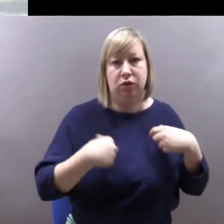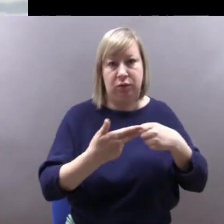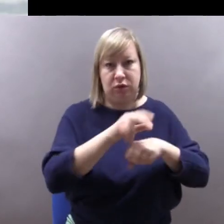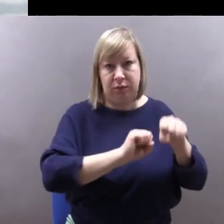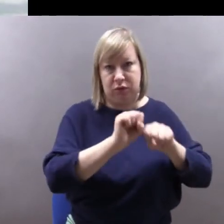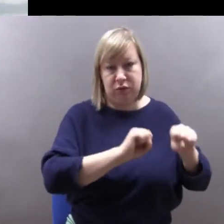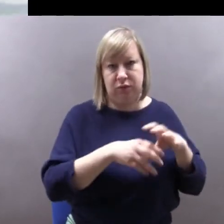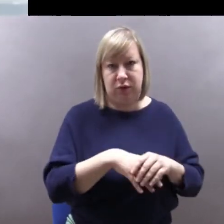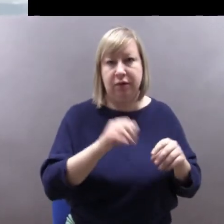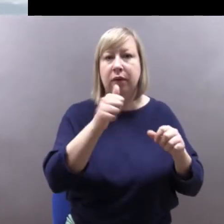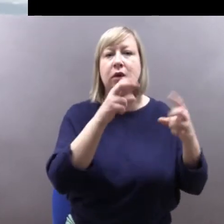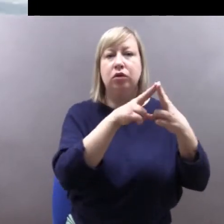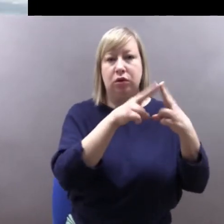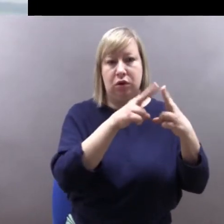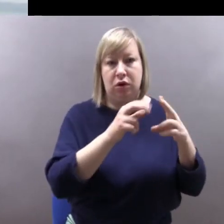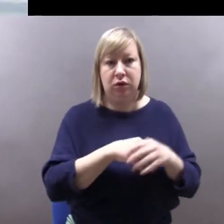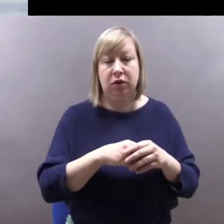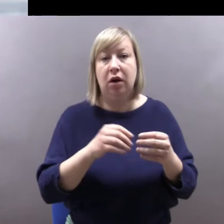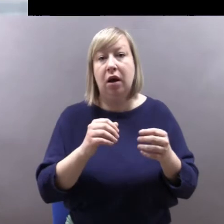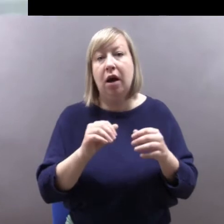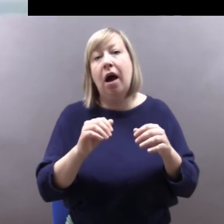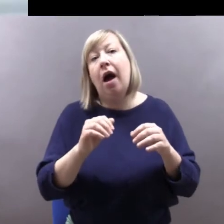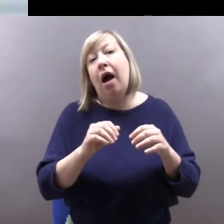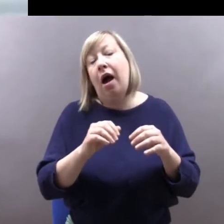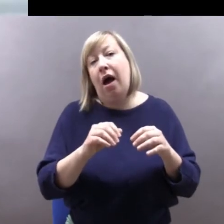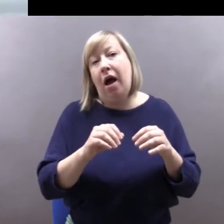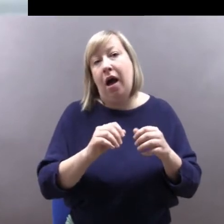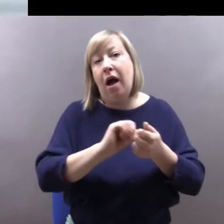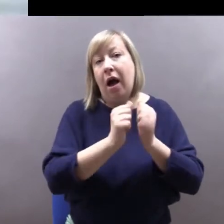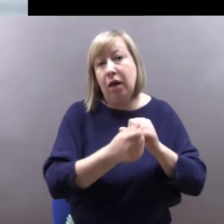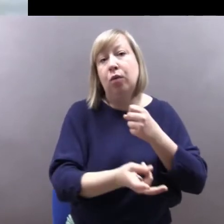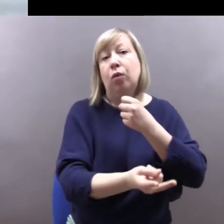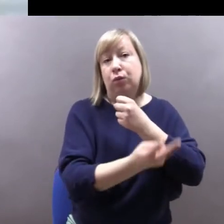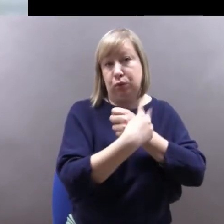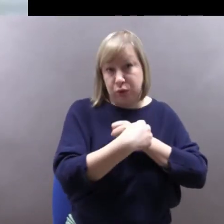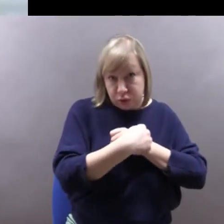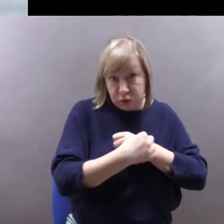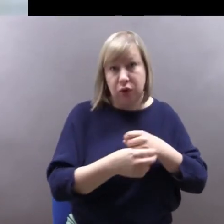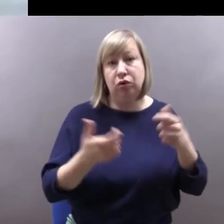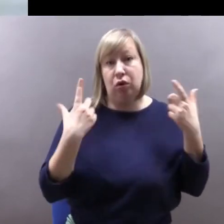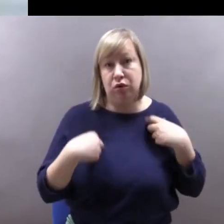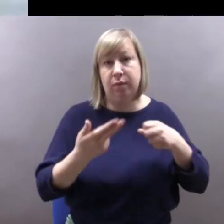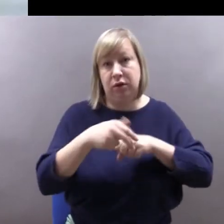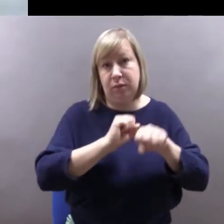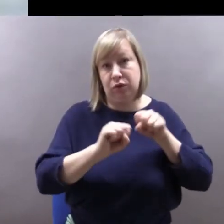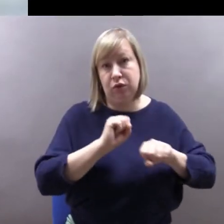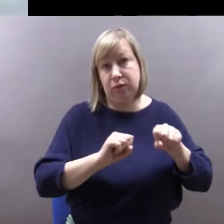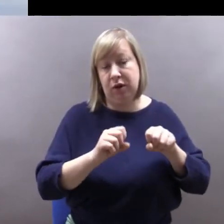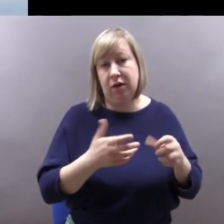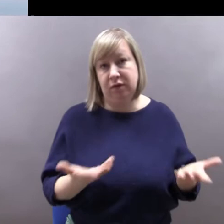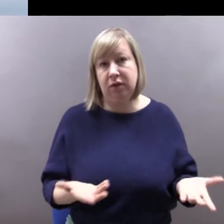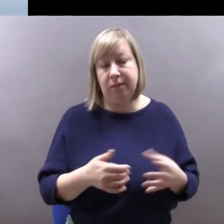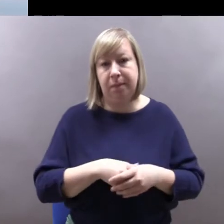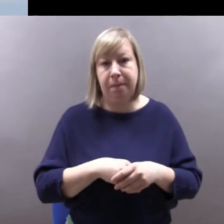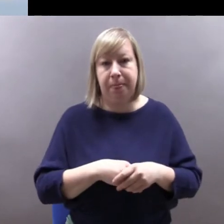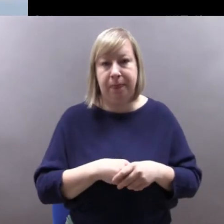Tego pierwszego kontaktu, który zawsze jest najtrudniejszy. Albo w ogóle zatrudnić osoby z niepełnosprawnością, oczywiście na